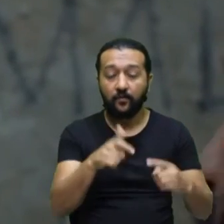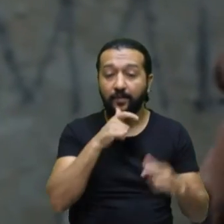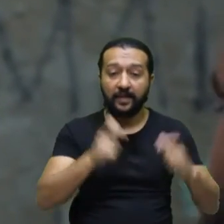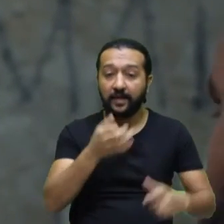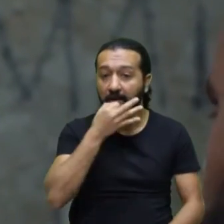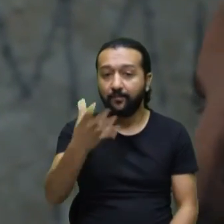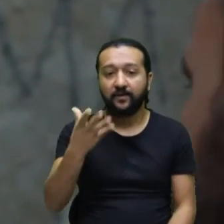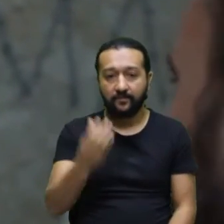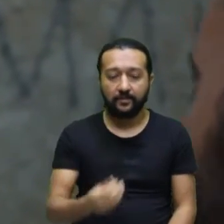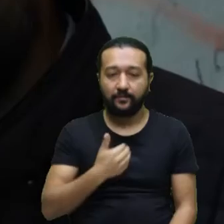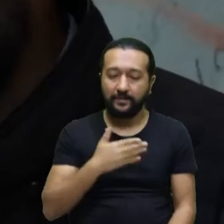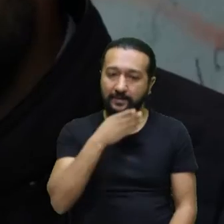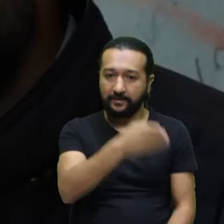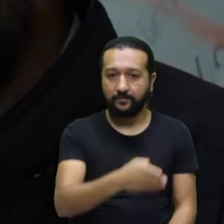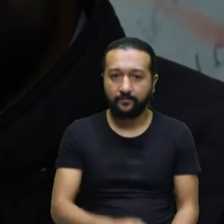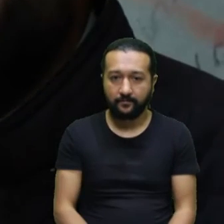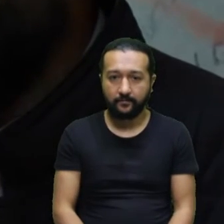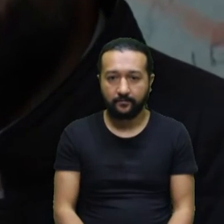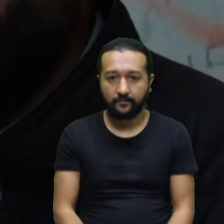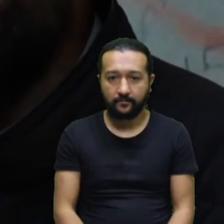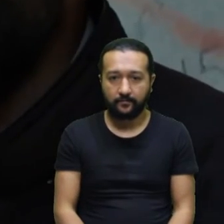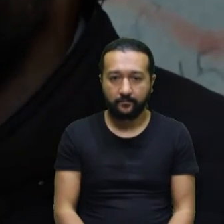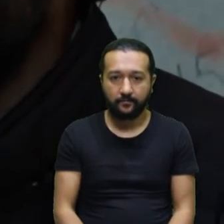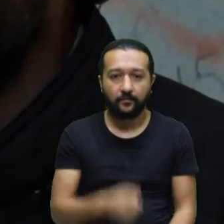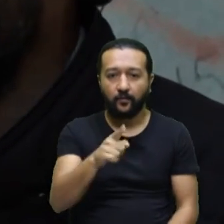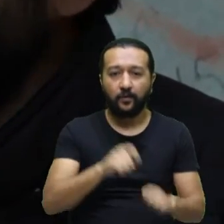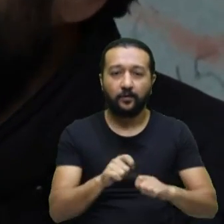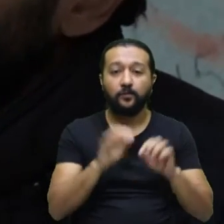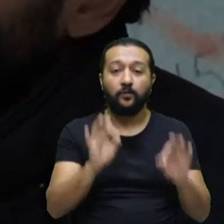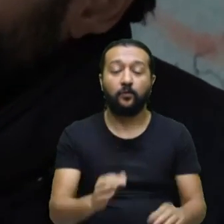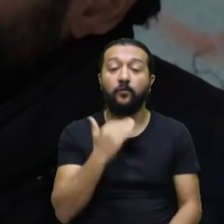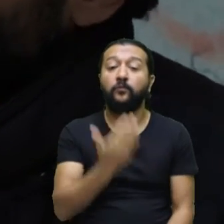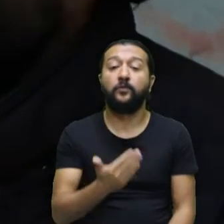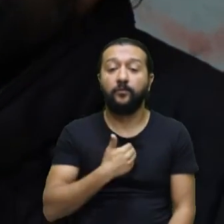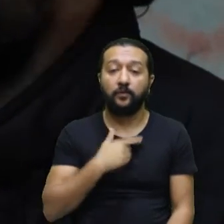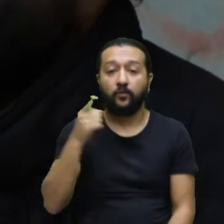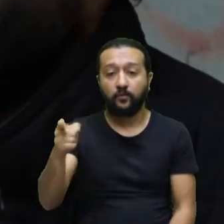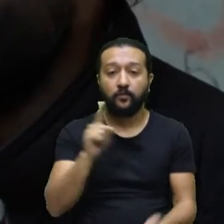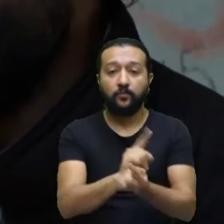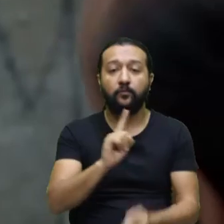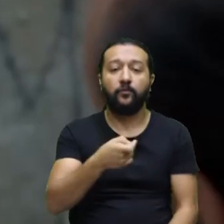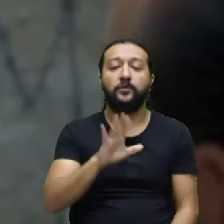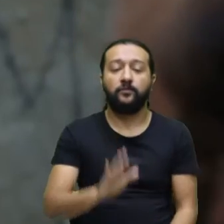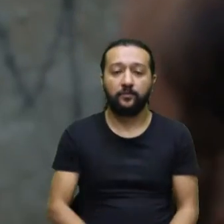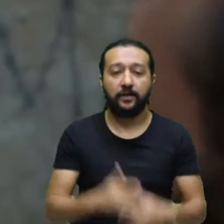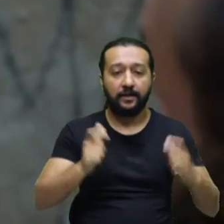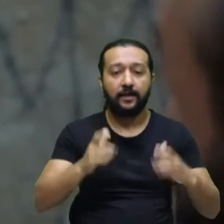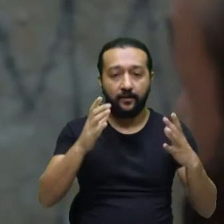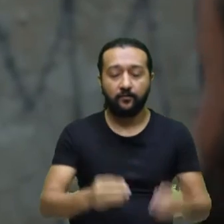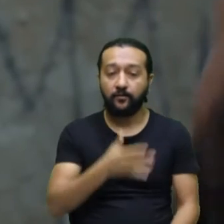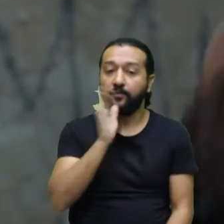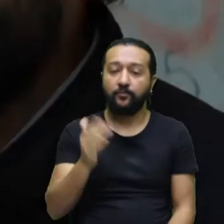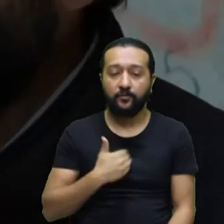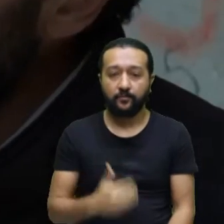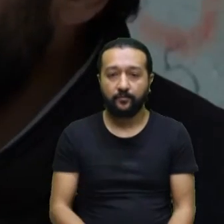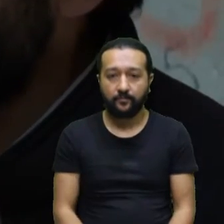Faruk Bey neredeyse haber ver, biz yanına gidelim. O işler öyle olmuyor. Ben doğrudan ona ulaşamam. Nerede olduğunu